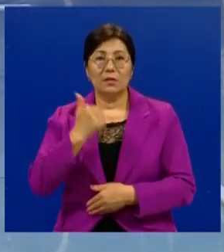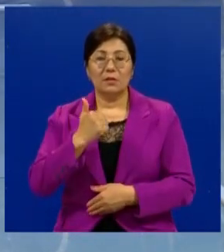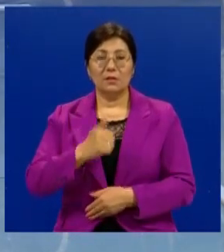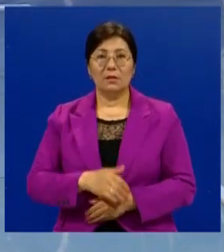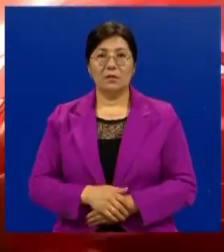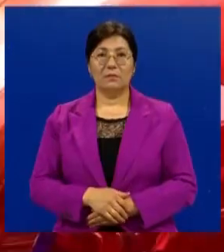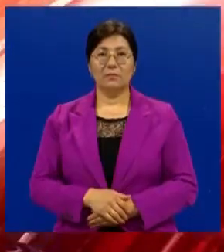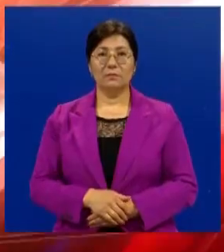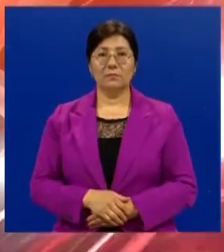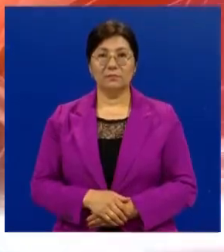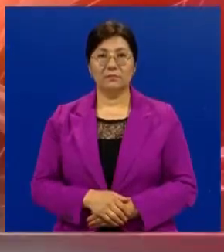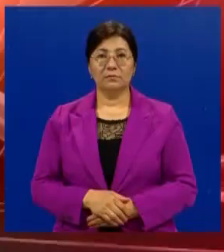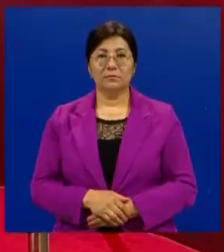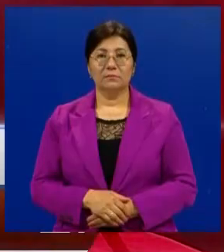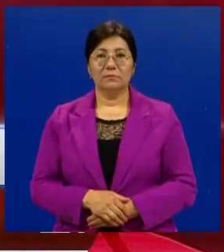недели.